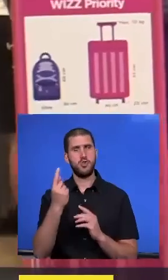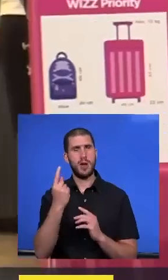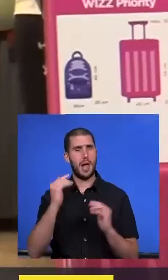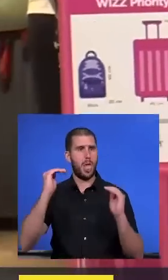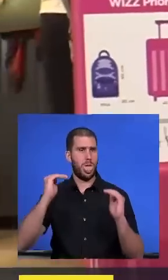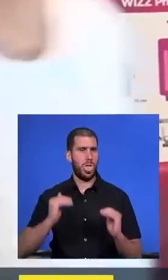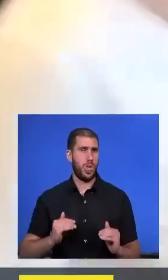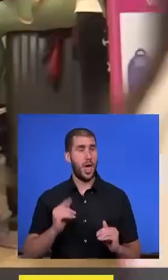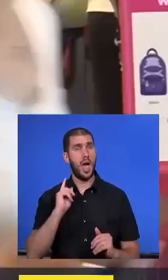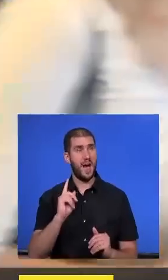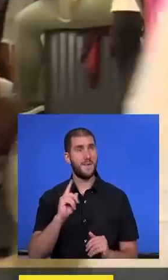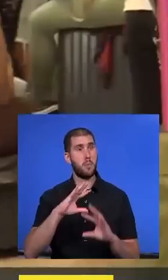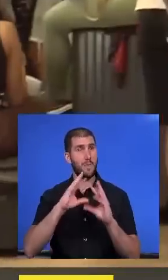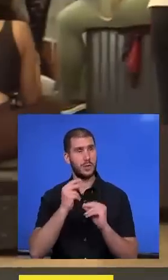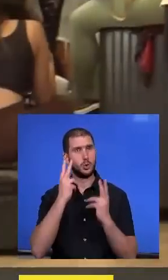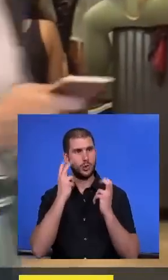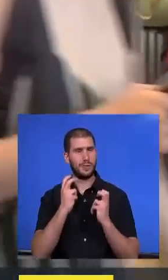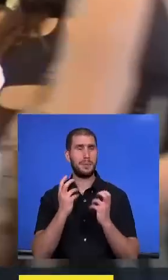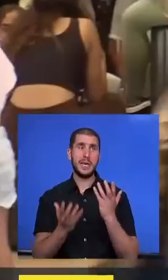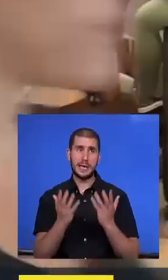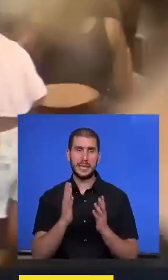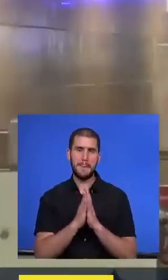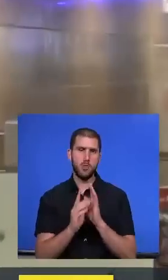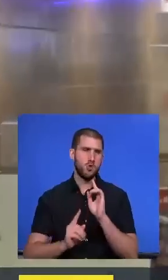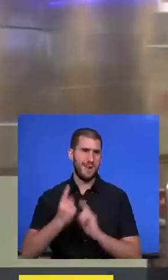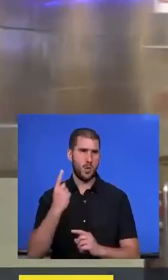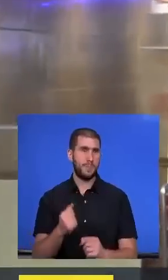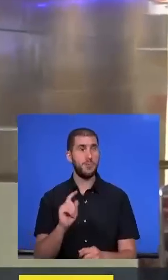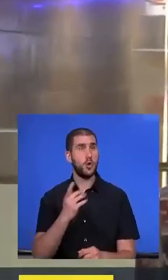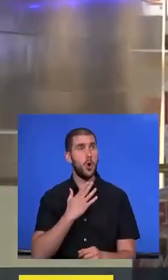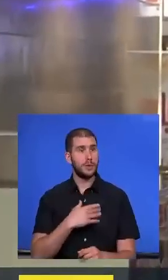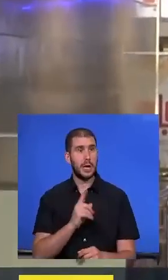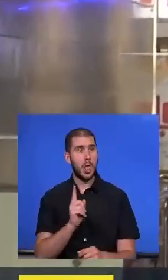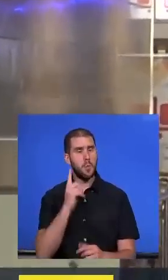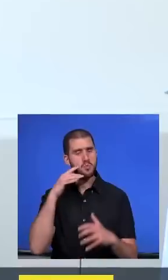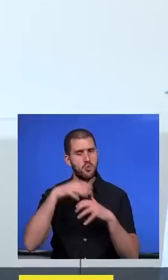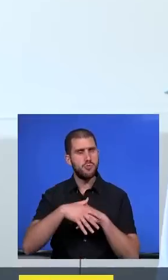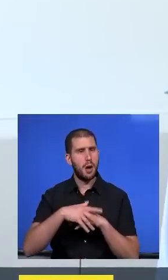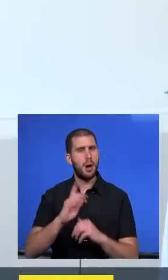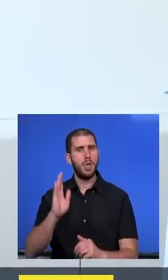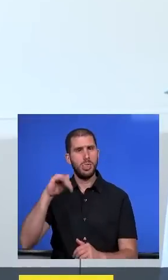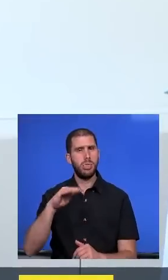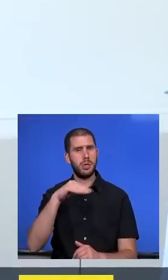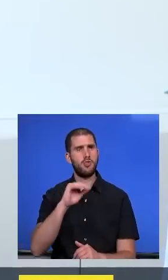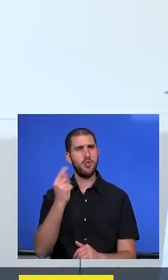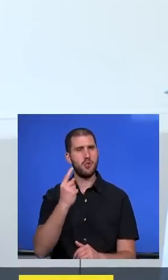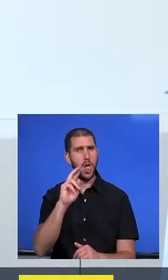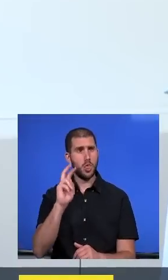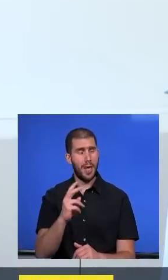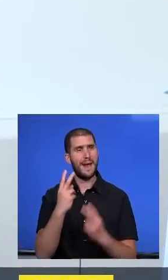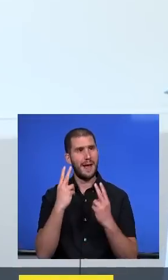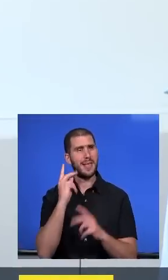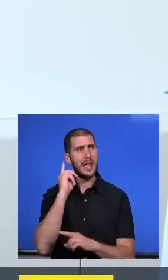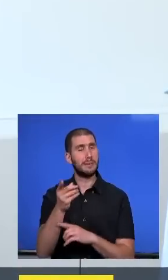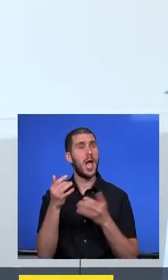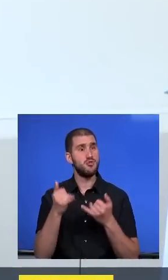השקל, אבל ככלל אנחנו צופים יחסית ביקושים גבוהים. מי שרוצה גם לא להיות מושפע מהתנודתיות של השקל דולר, כדאי לו גם